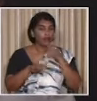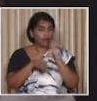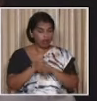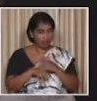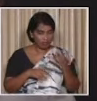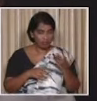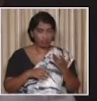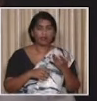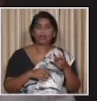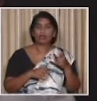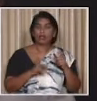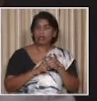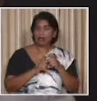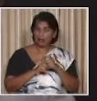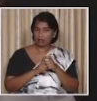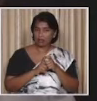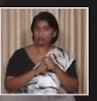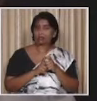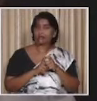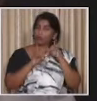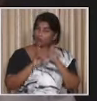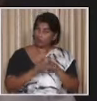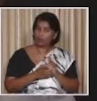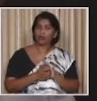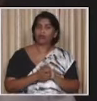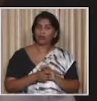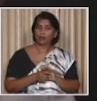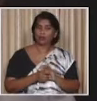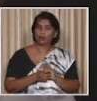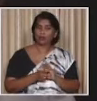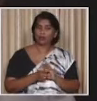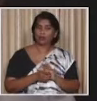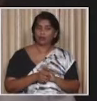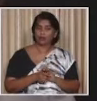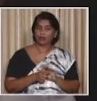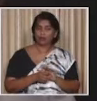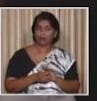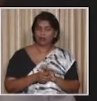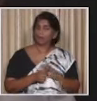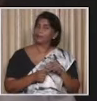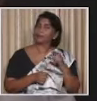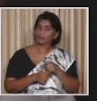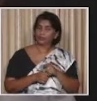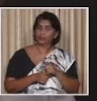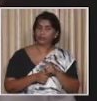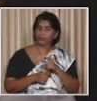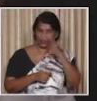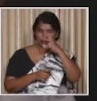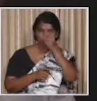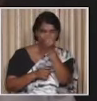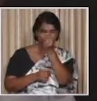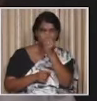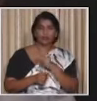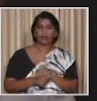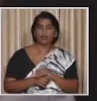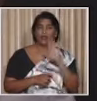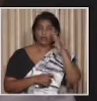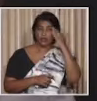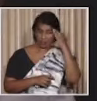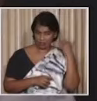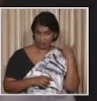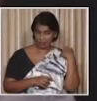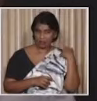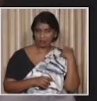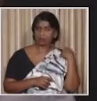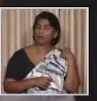නම් දනිසනායක මහත්තයත් එහෙමනම් සිනමා විදාඩියයි ගන්න මේ නියෝජ්‍ය කතානායකතුමනි සිනමා